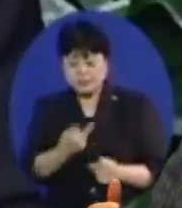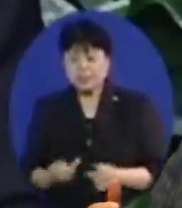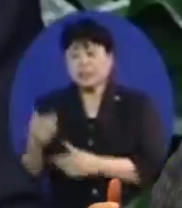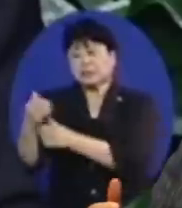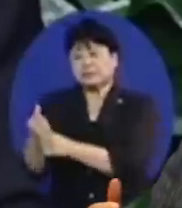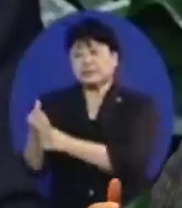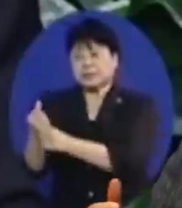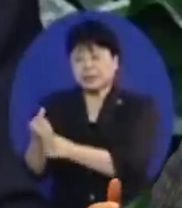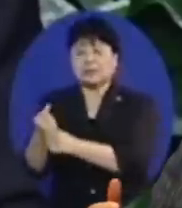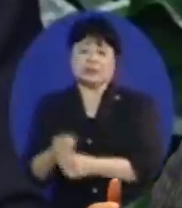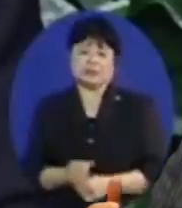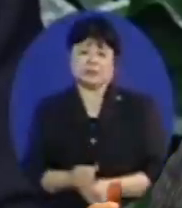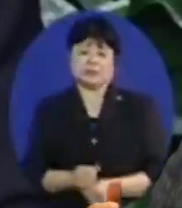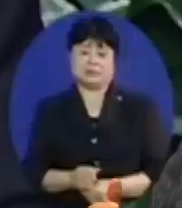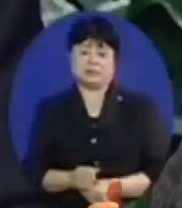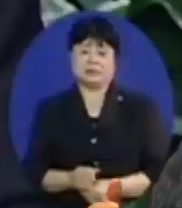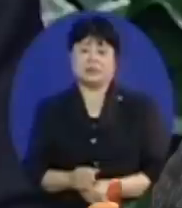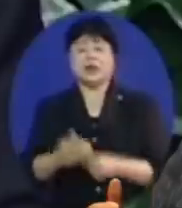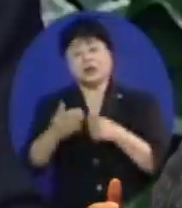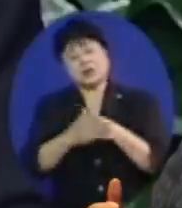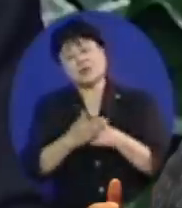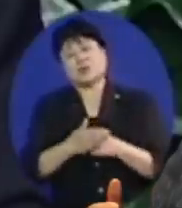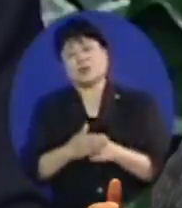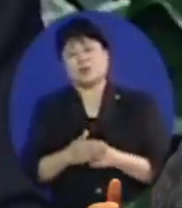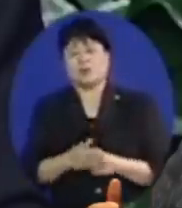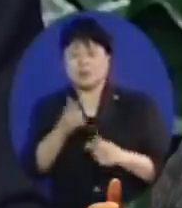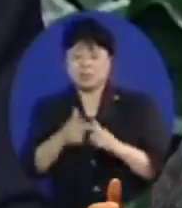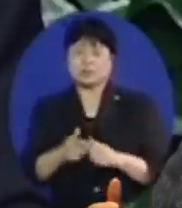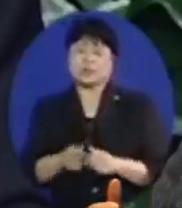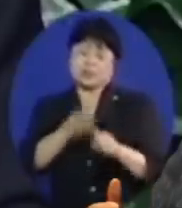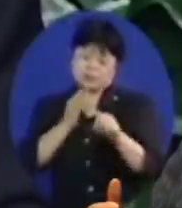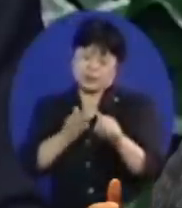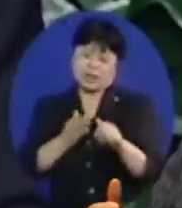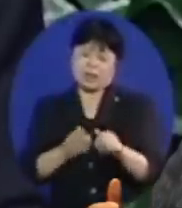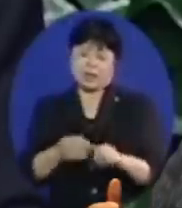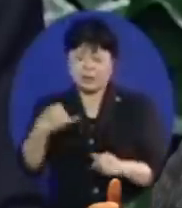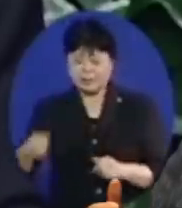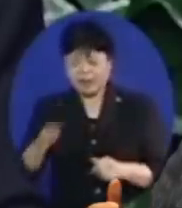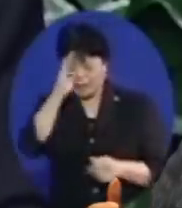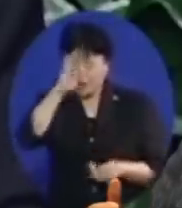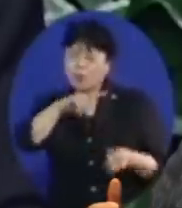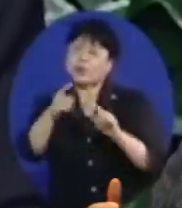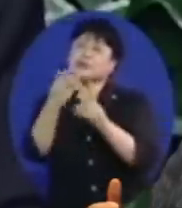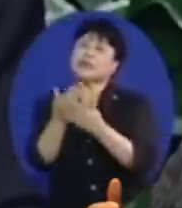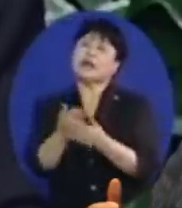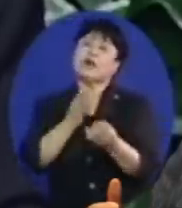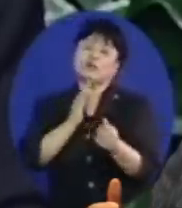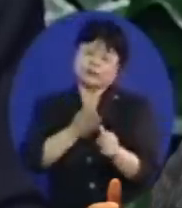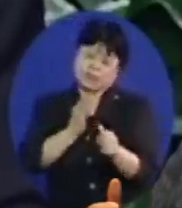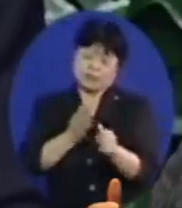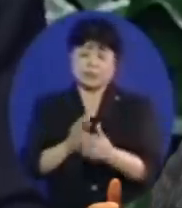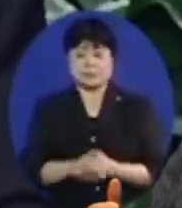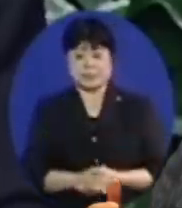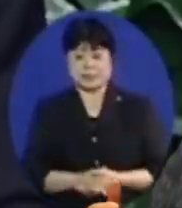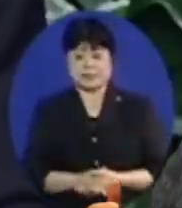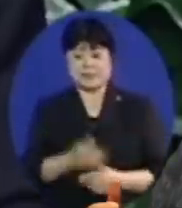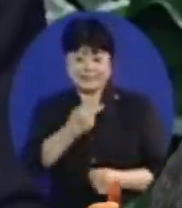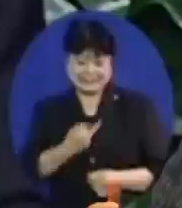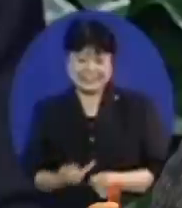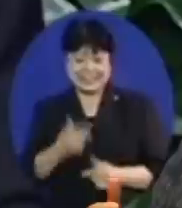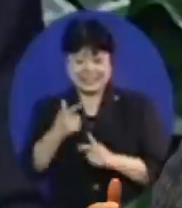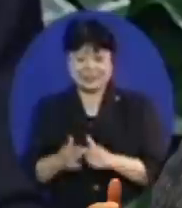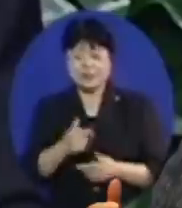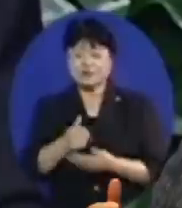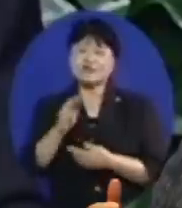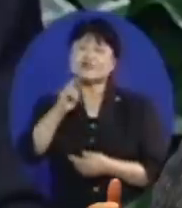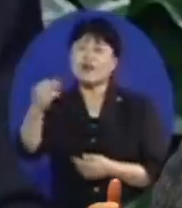붙잡고 좀 주님께 말씀해서 우리 딸의 병을 고쳐달라고 부탁을 했습니다. 그래서 제자들이 예수님께 가서